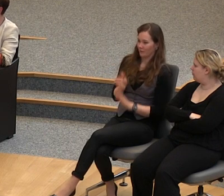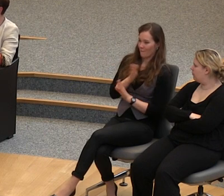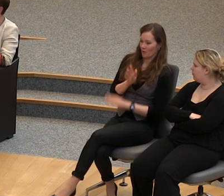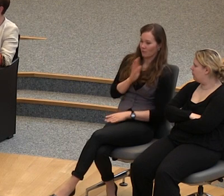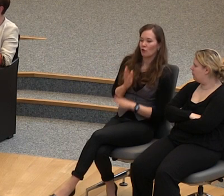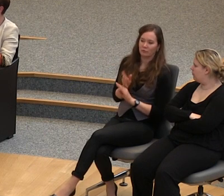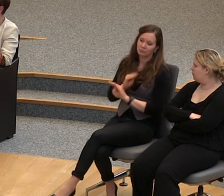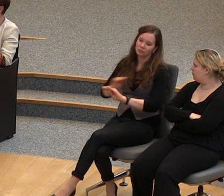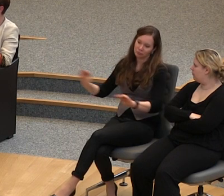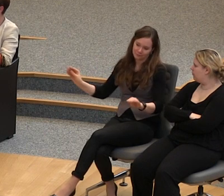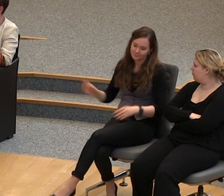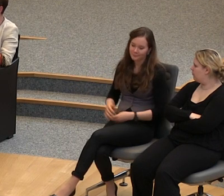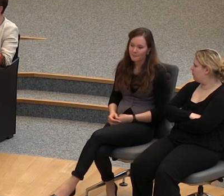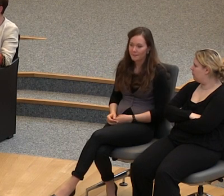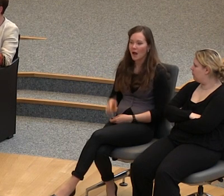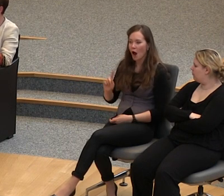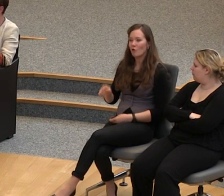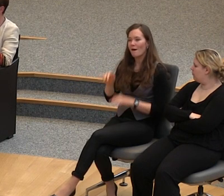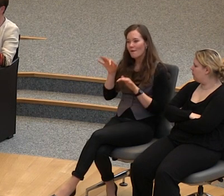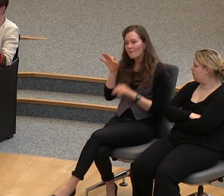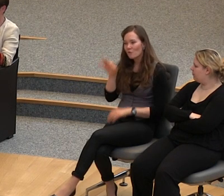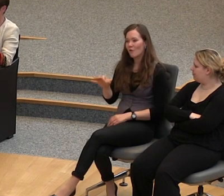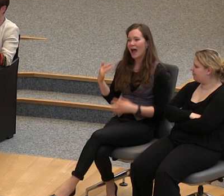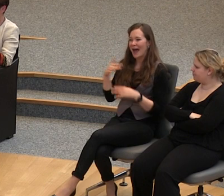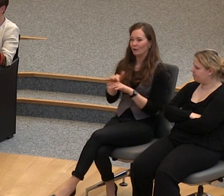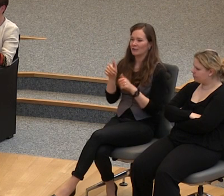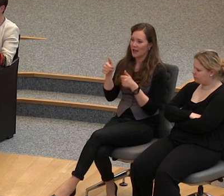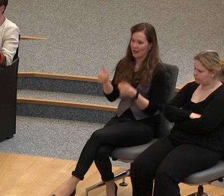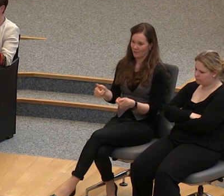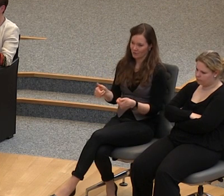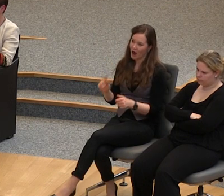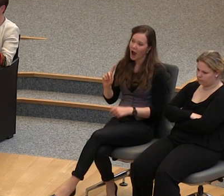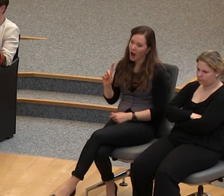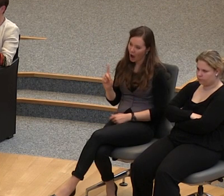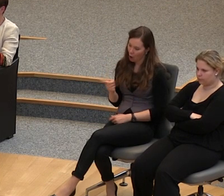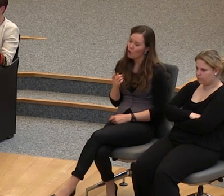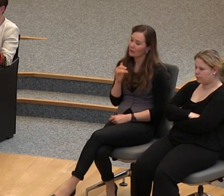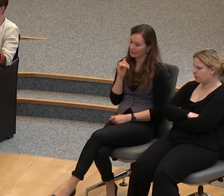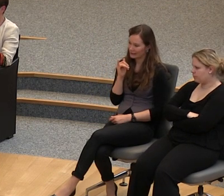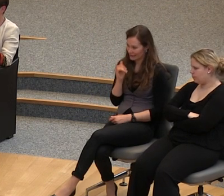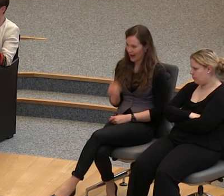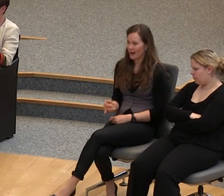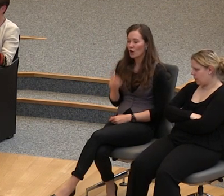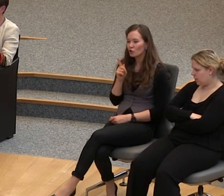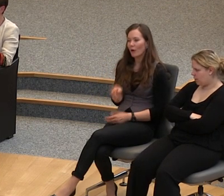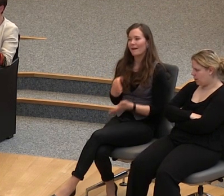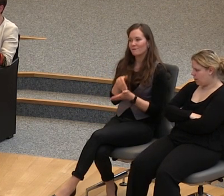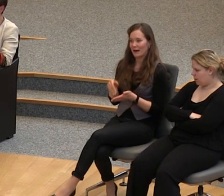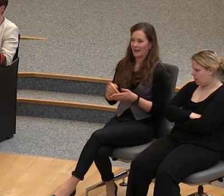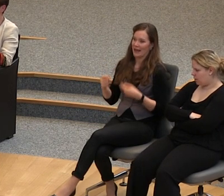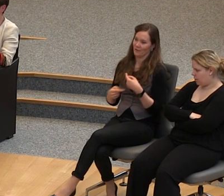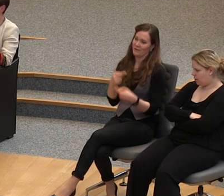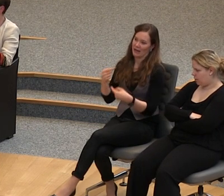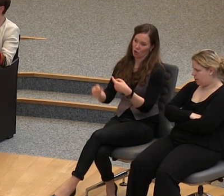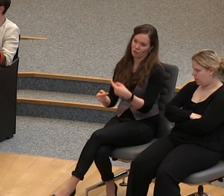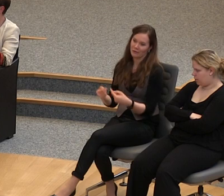schon benannt. Das ist auch für die Eingliederungshilfe gilt. Es ist eine Weiterentwicklung